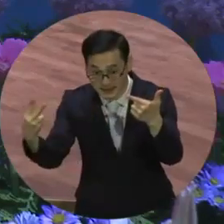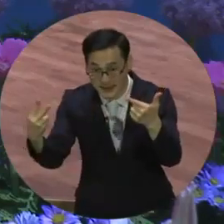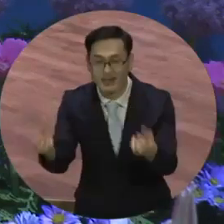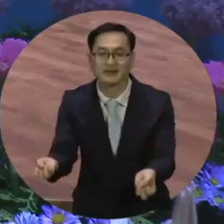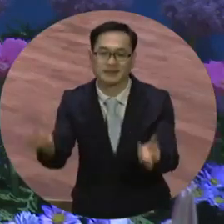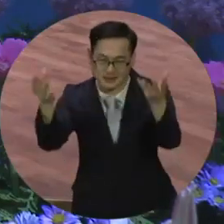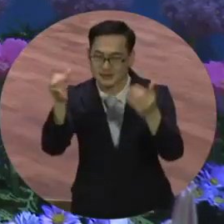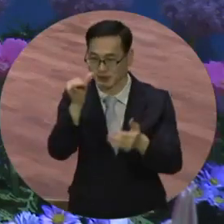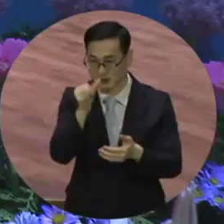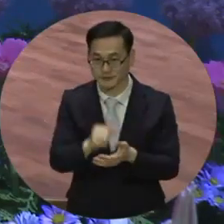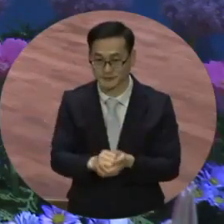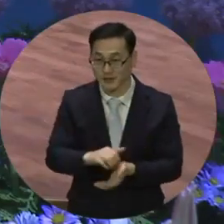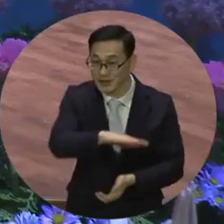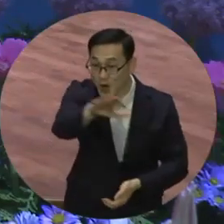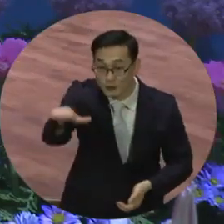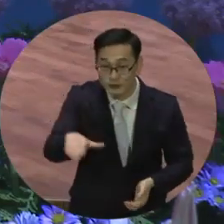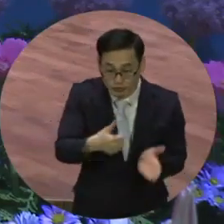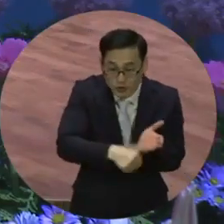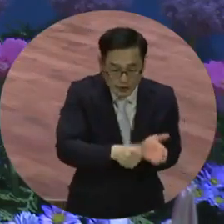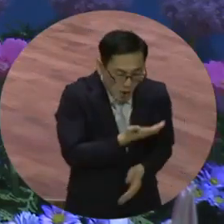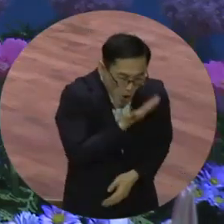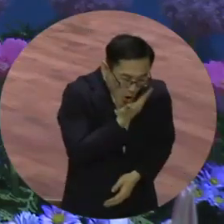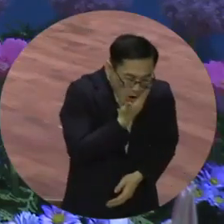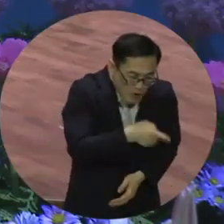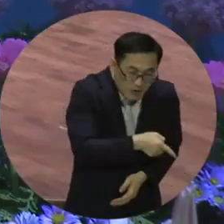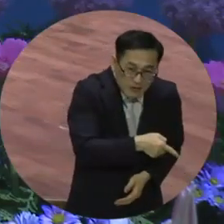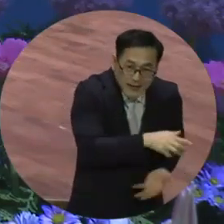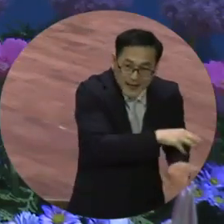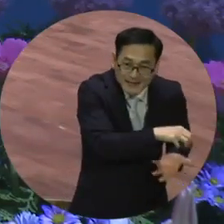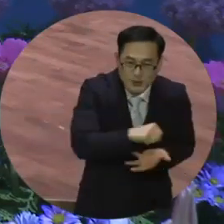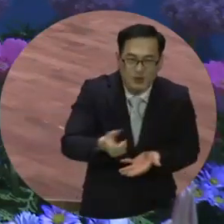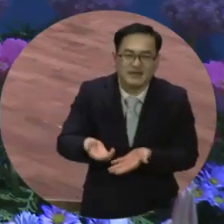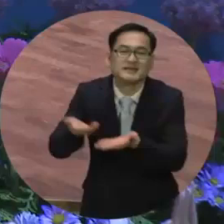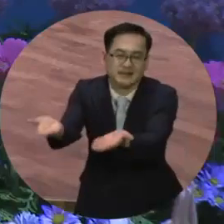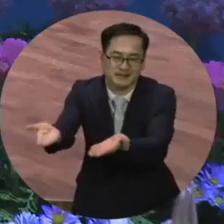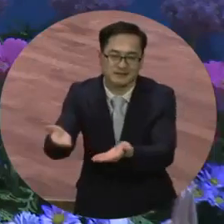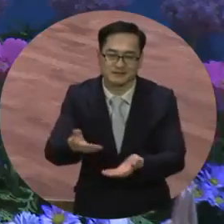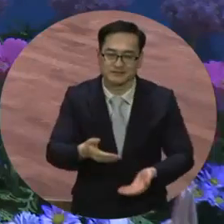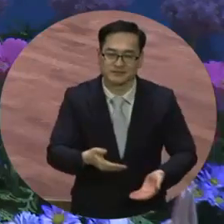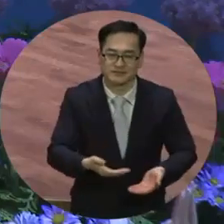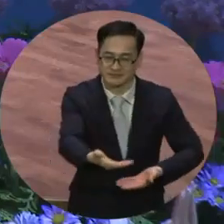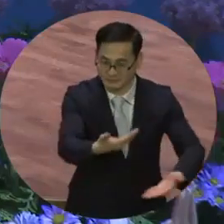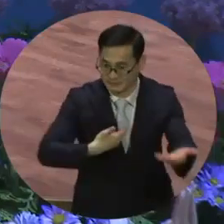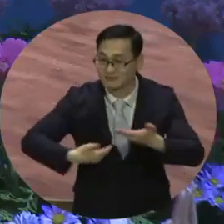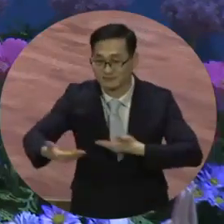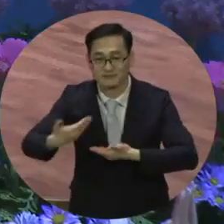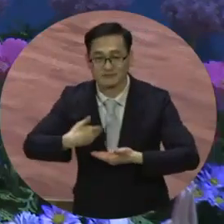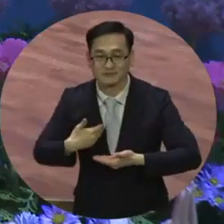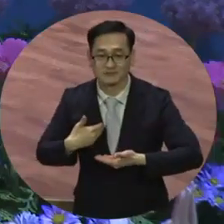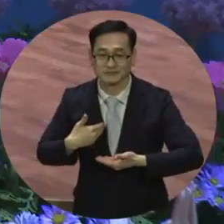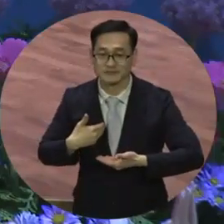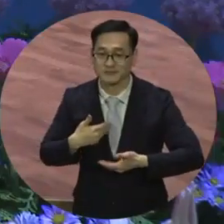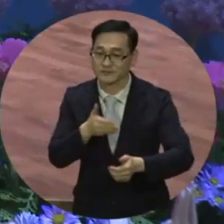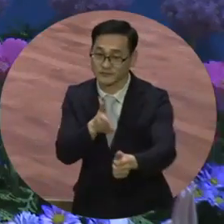성도들의 애장품, 집에서 있는 애장품을 기증을 받습니다. 이렇게 하는 이유가